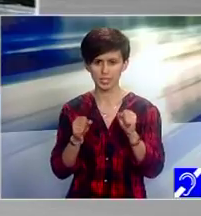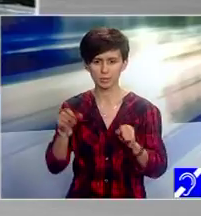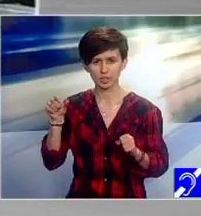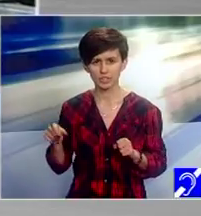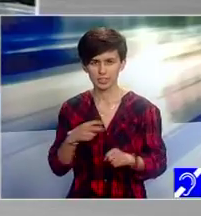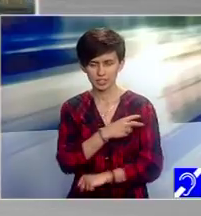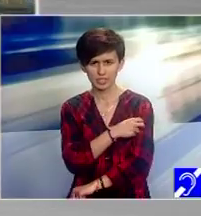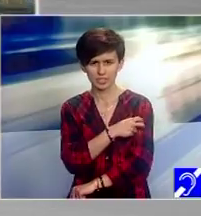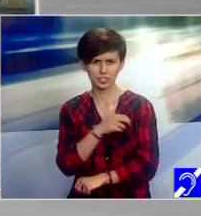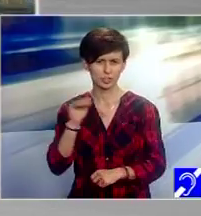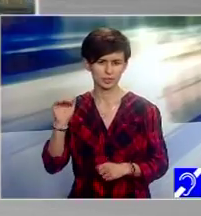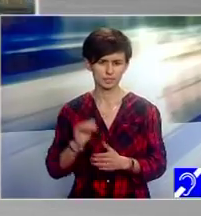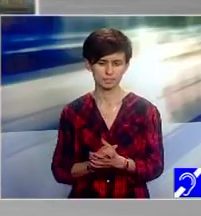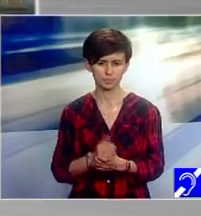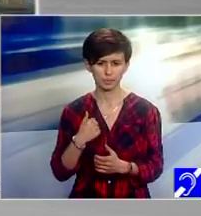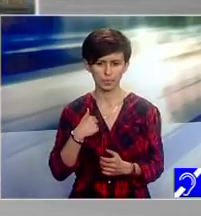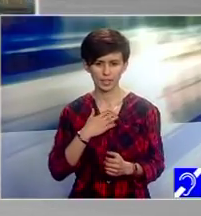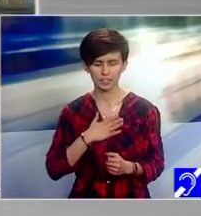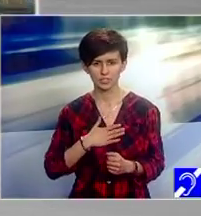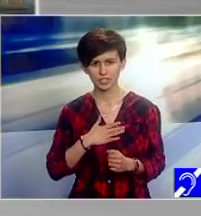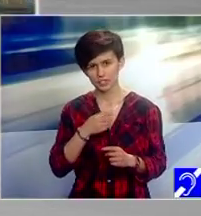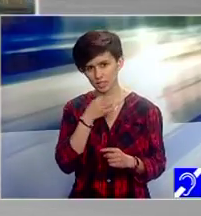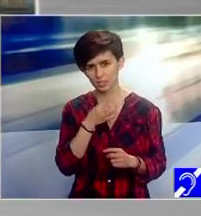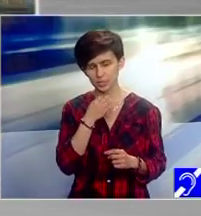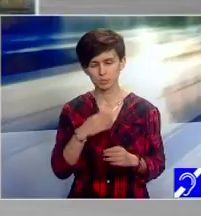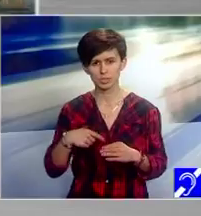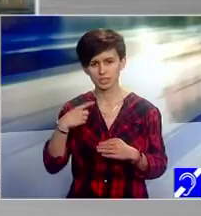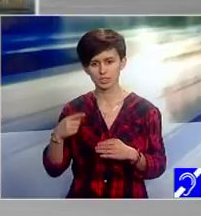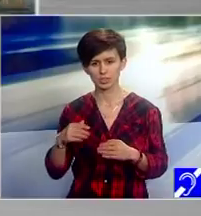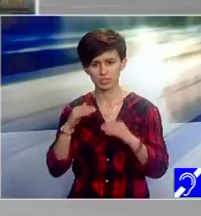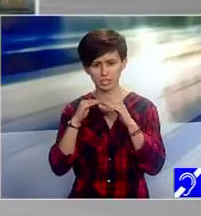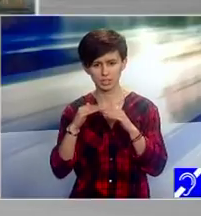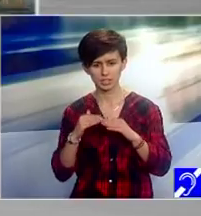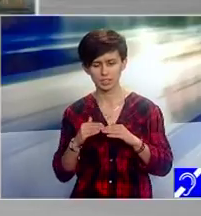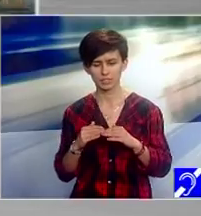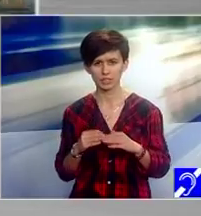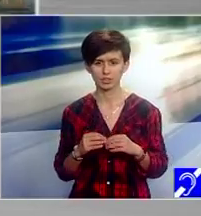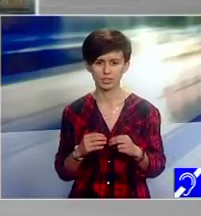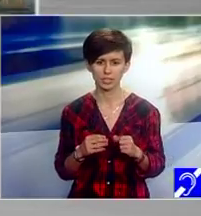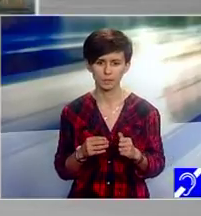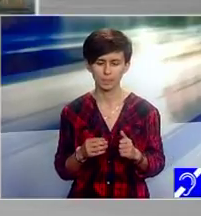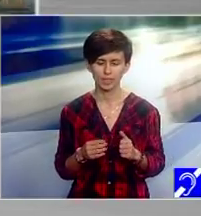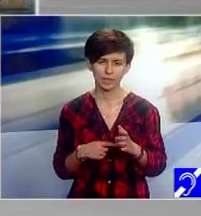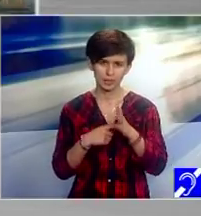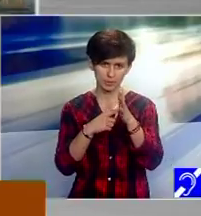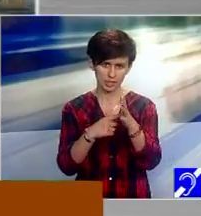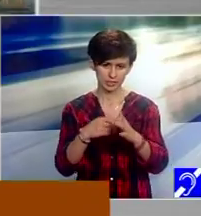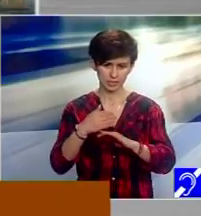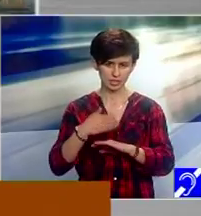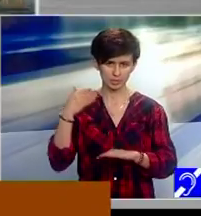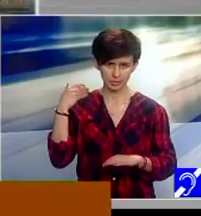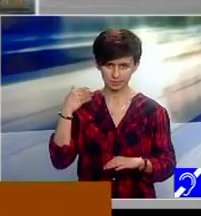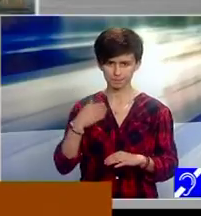Aș vrea să mai adaug că dincolo de nivelurile, ciclurile de expuse mai sus, primar, gimnazial,